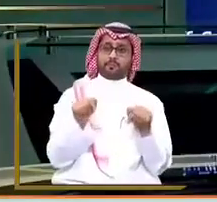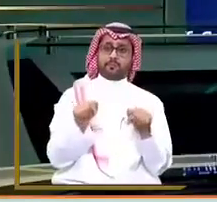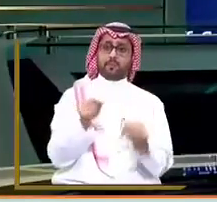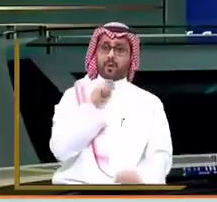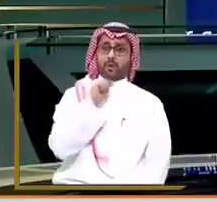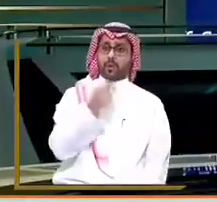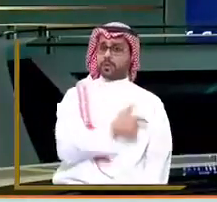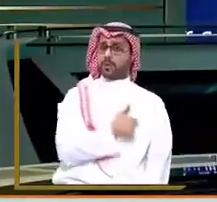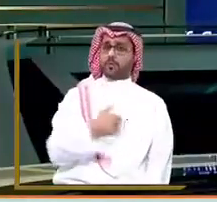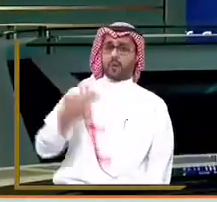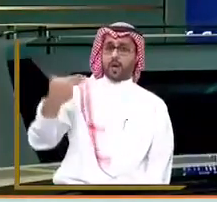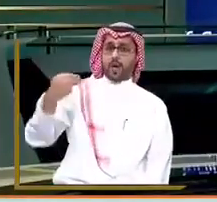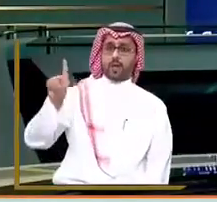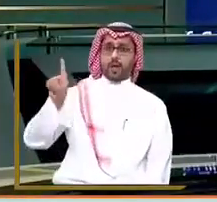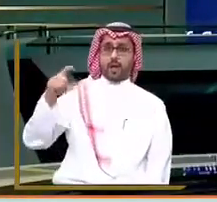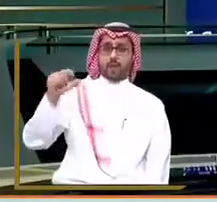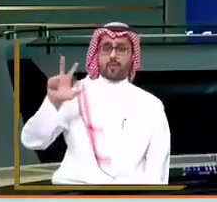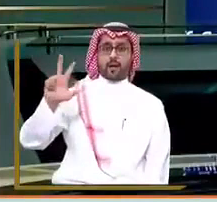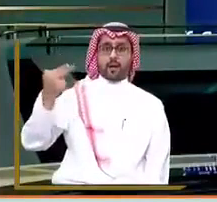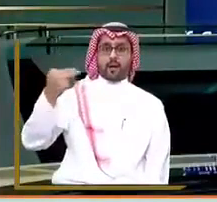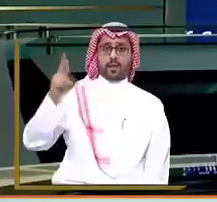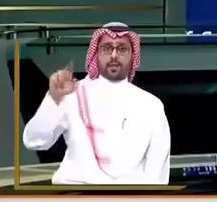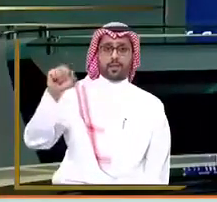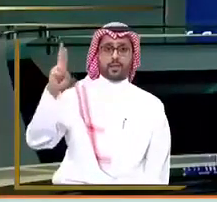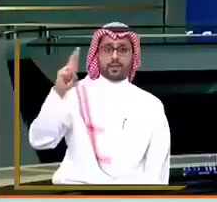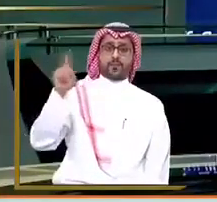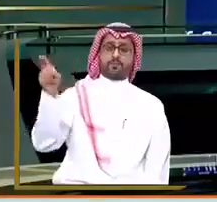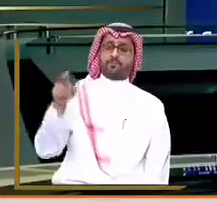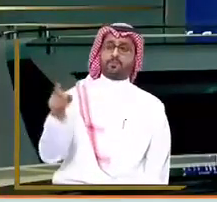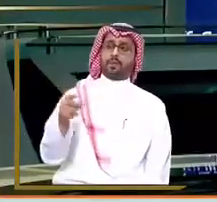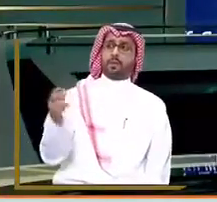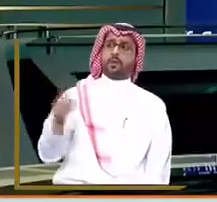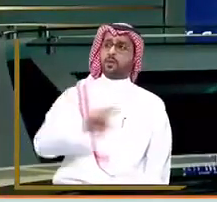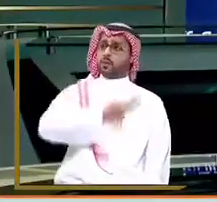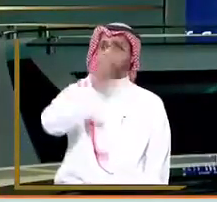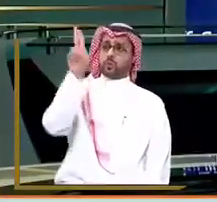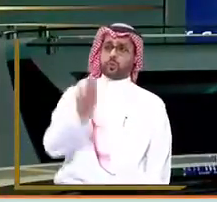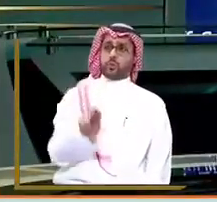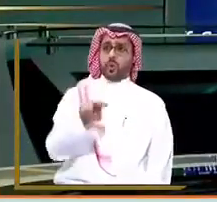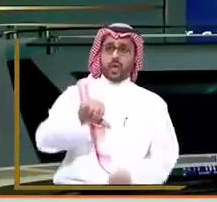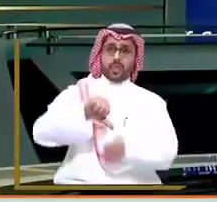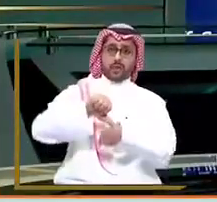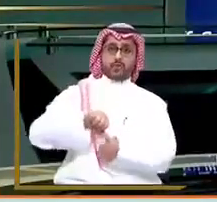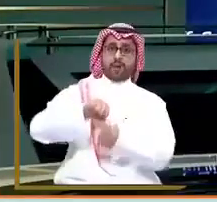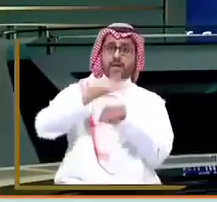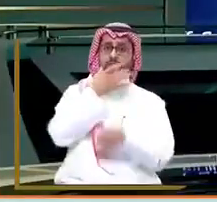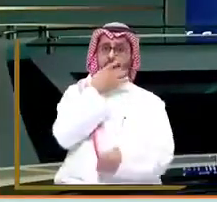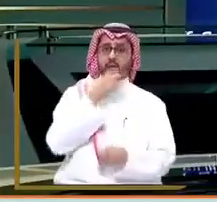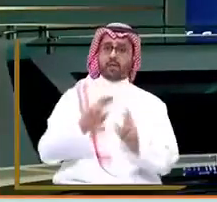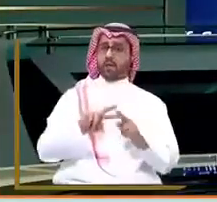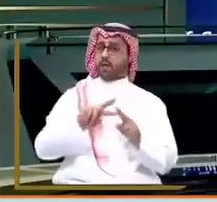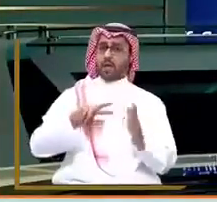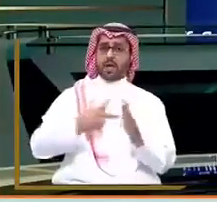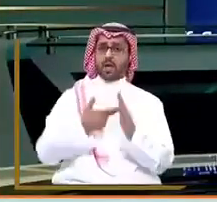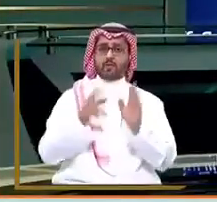قلب هذا الحدث الصناعي الكبير الذي تستضيفه العاصمة وانطلقت فعالياته اليوم.